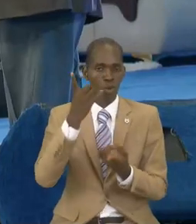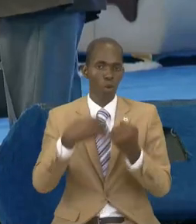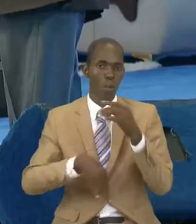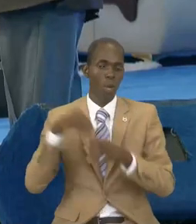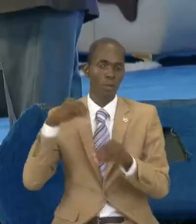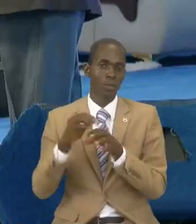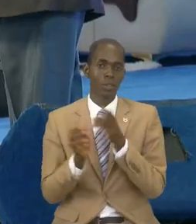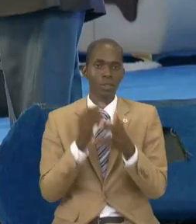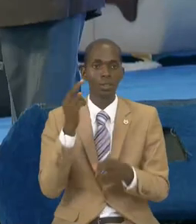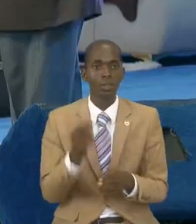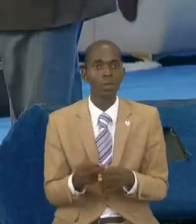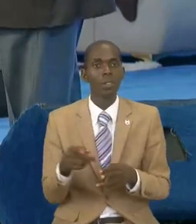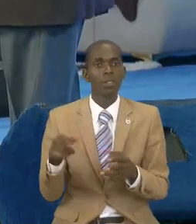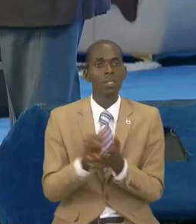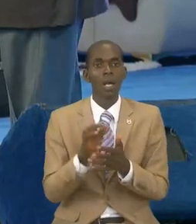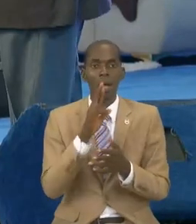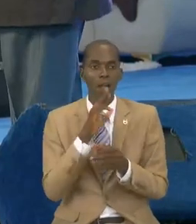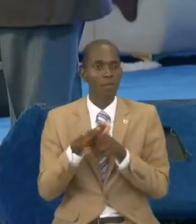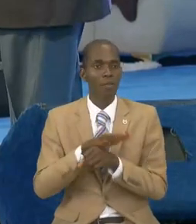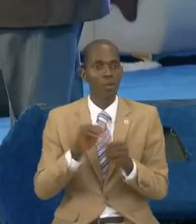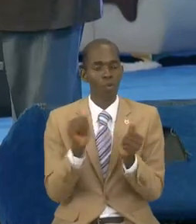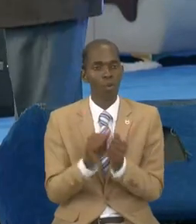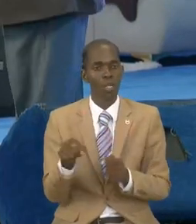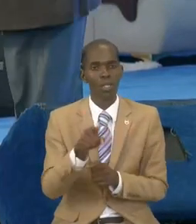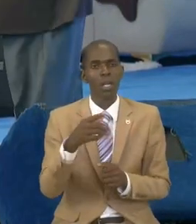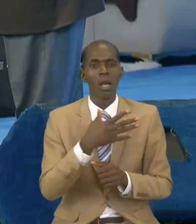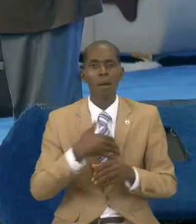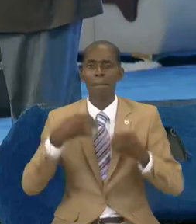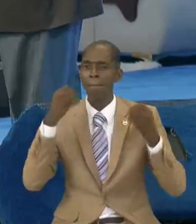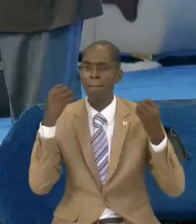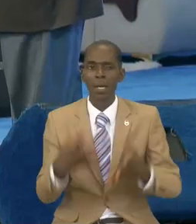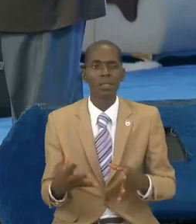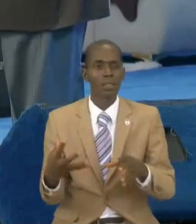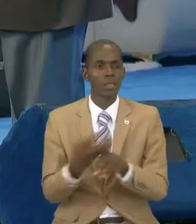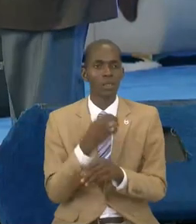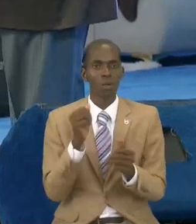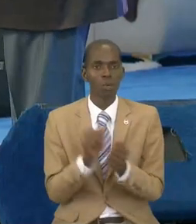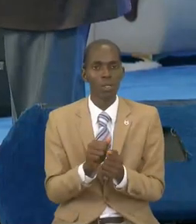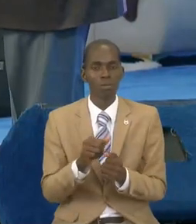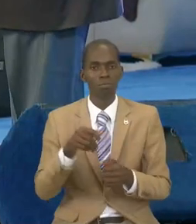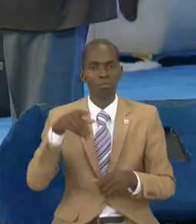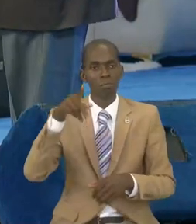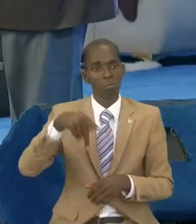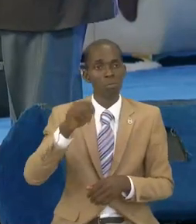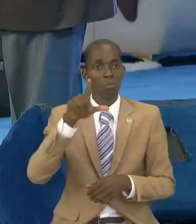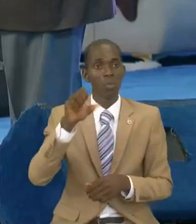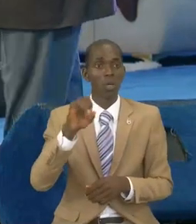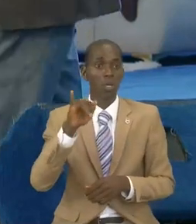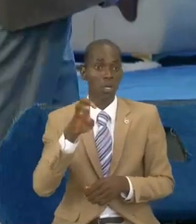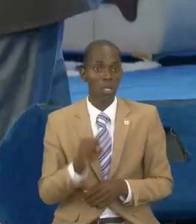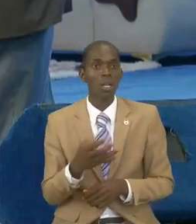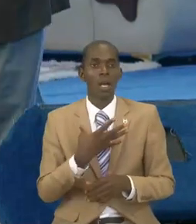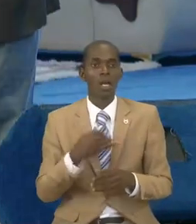sortir aujourd'hui au nom de Jésus, en poussant de grands cris. Et beaucoup de paralytiques et de boiteux